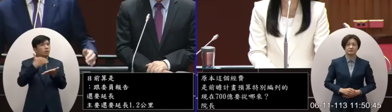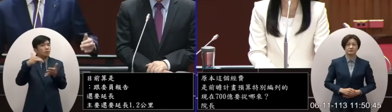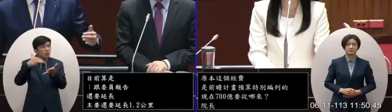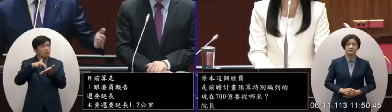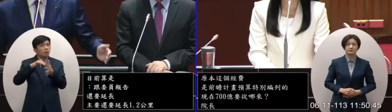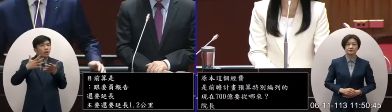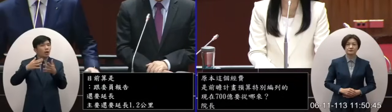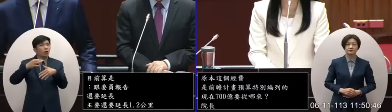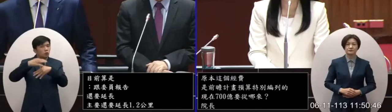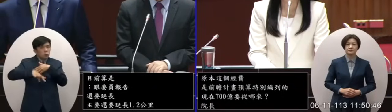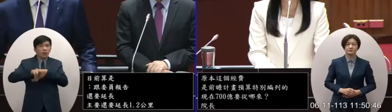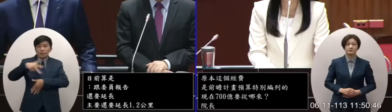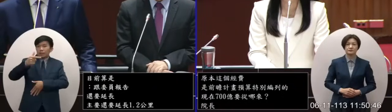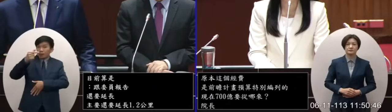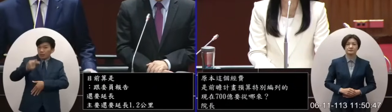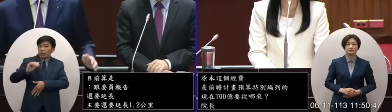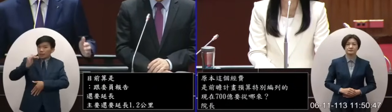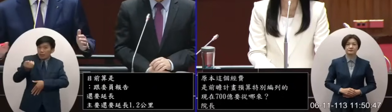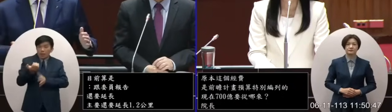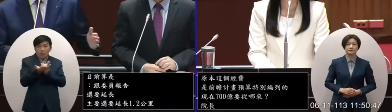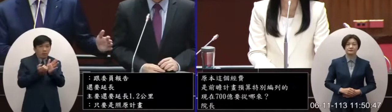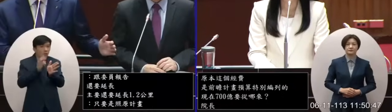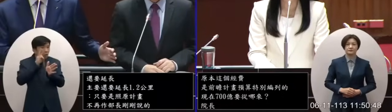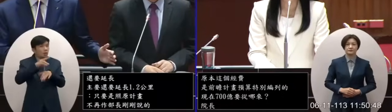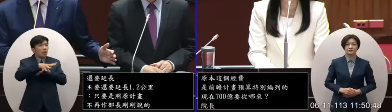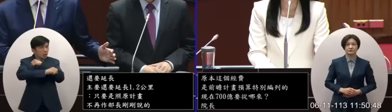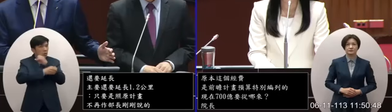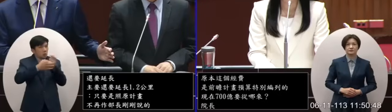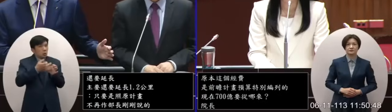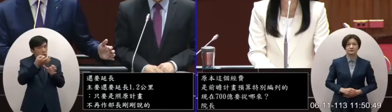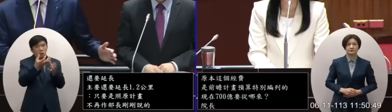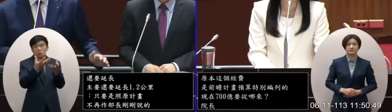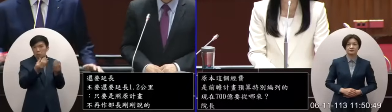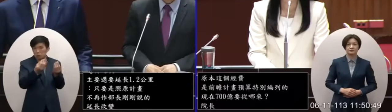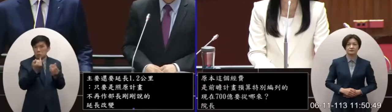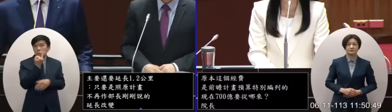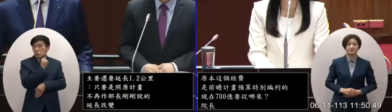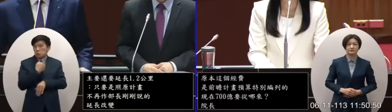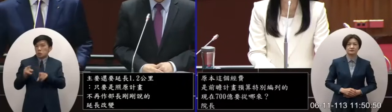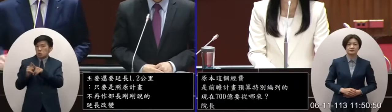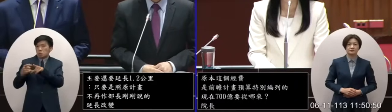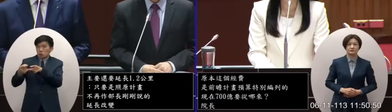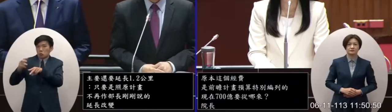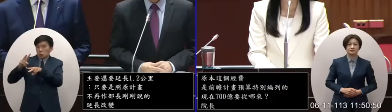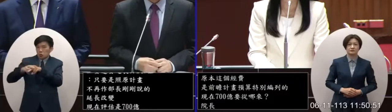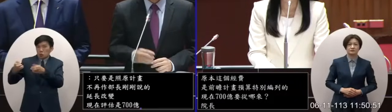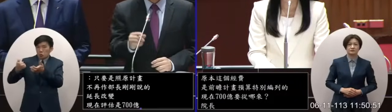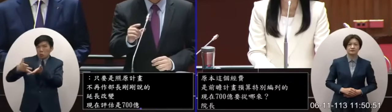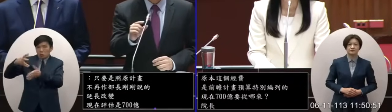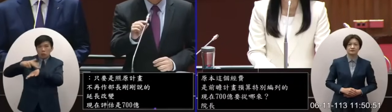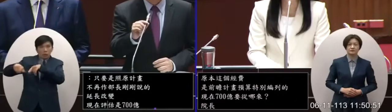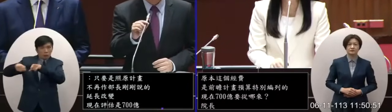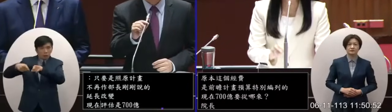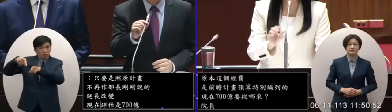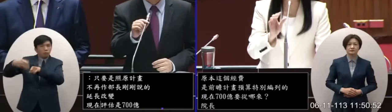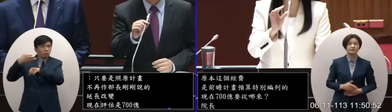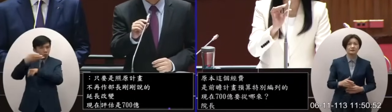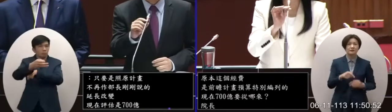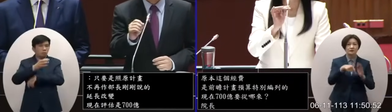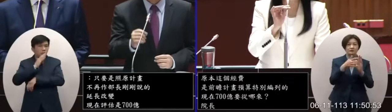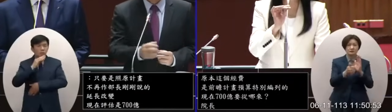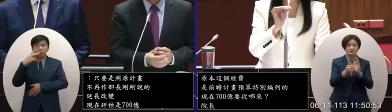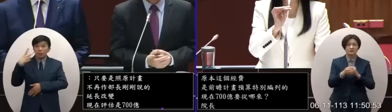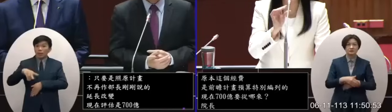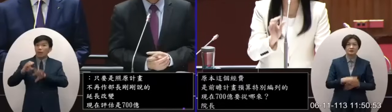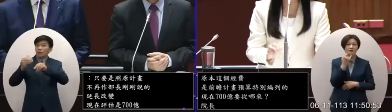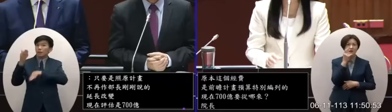有再多的前瞻计划了，那可能要用到一般的公建计划来处理。 而且现在地方也有一 个 要